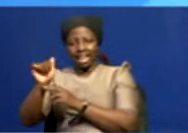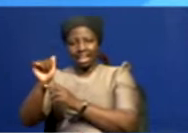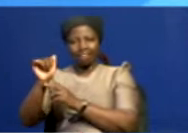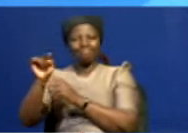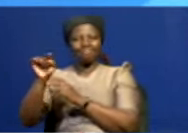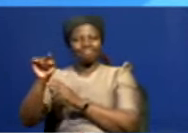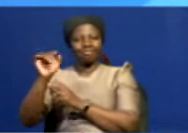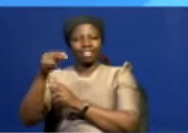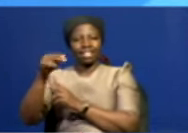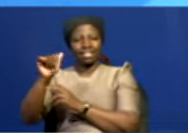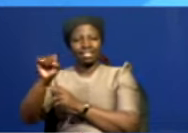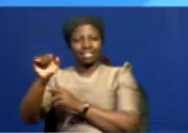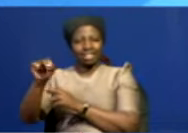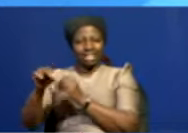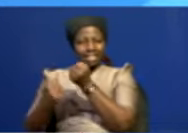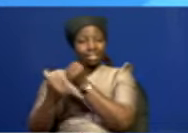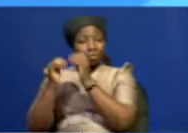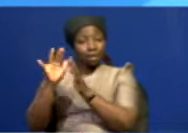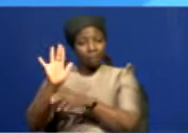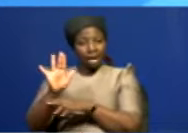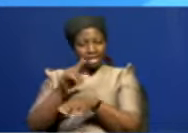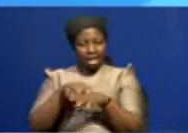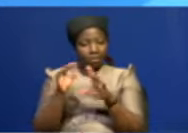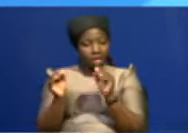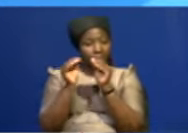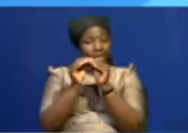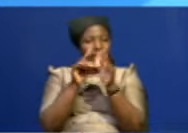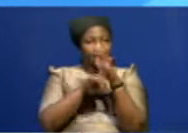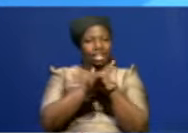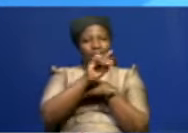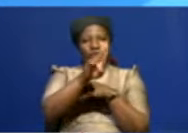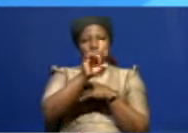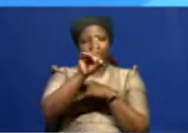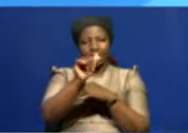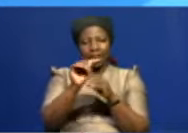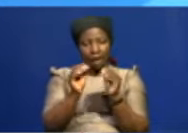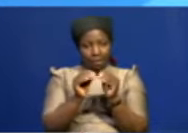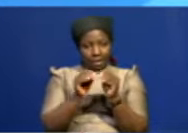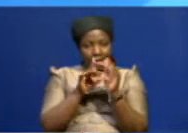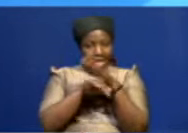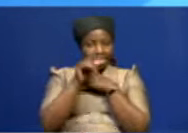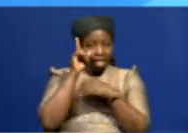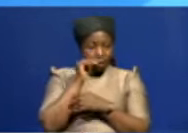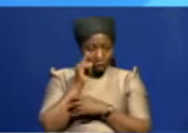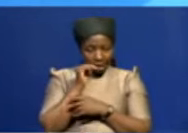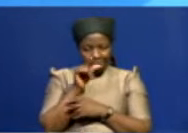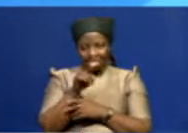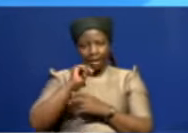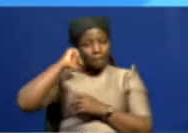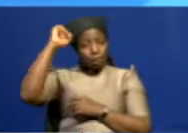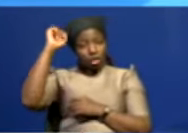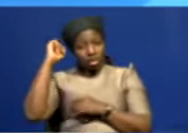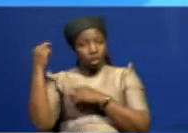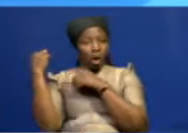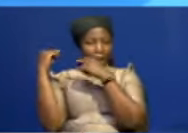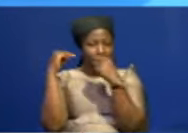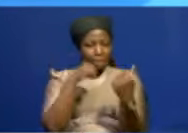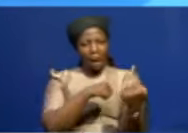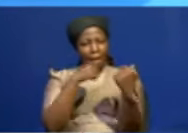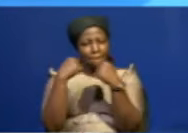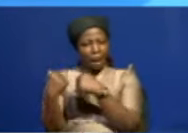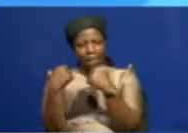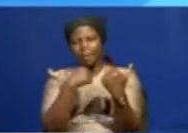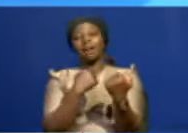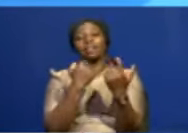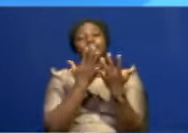cha UDA katika taasisi ya mafunzo ya uongozi mjini Mombasa. Makabiliano hayo ya kisiasa baina ya wafuasi wa wanasiasa